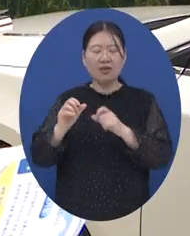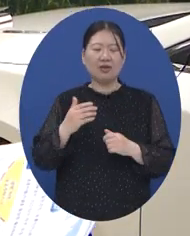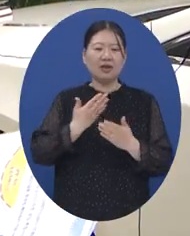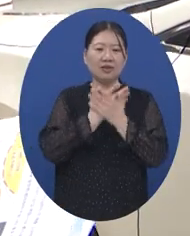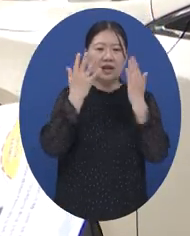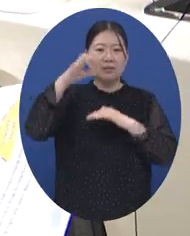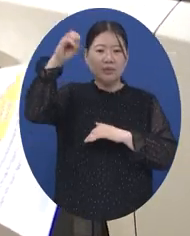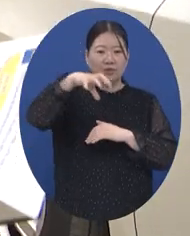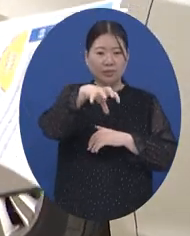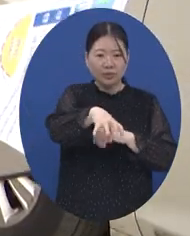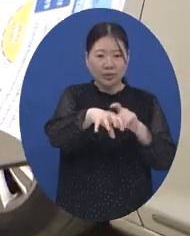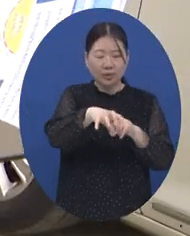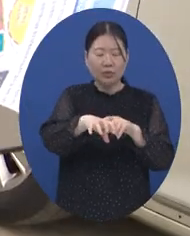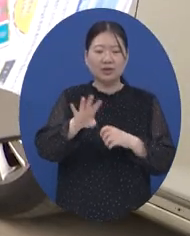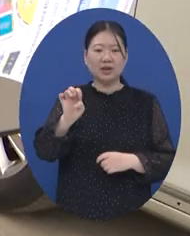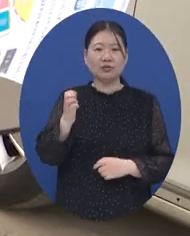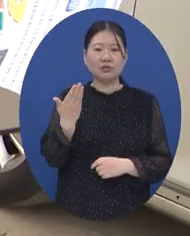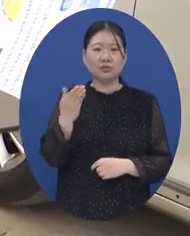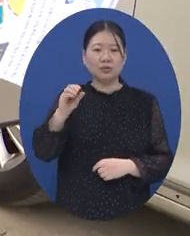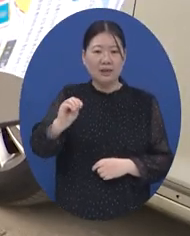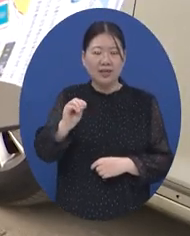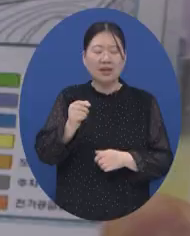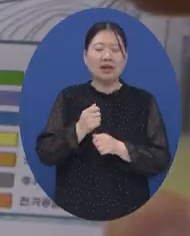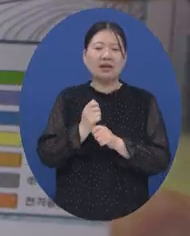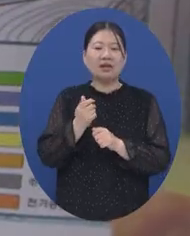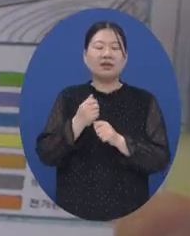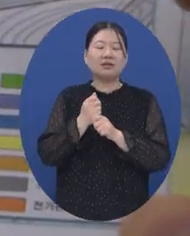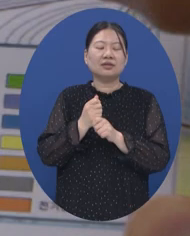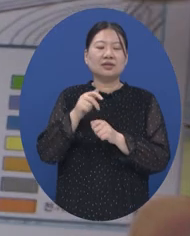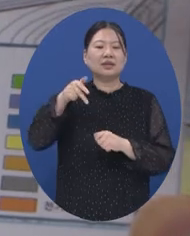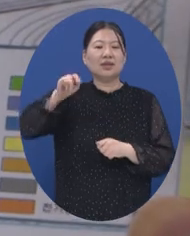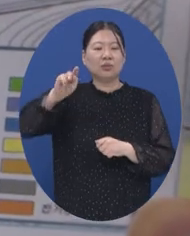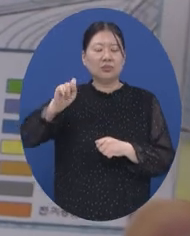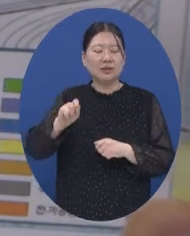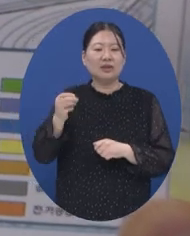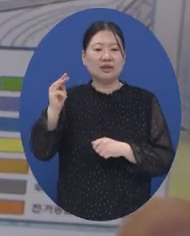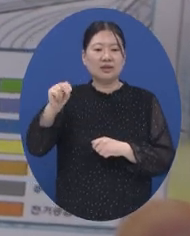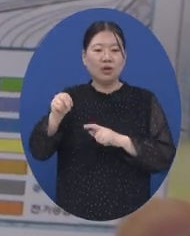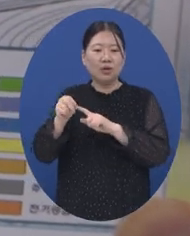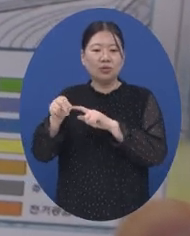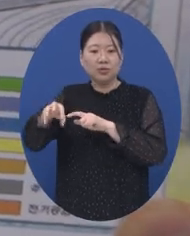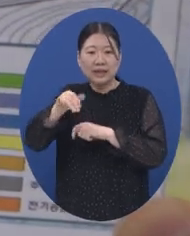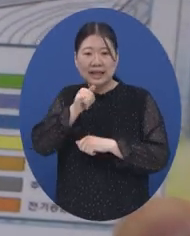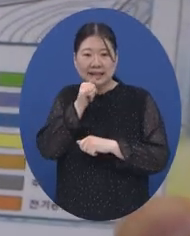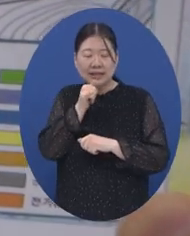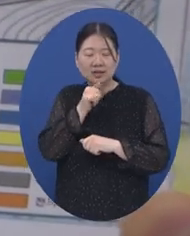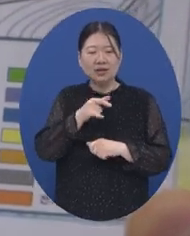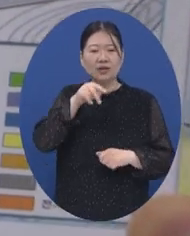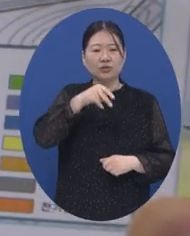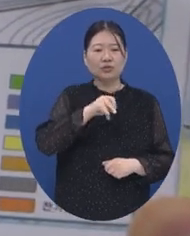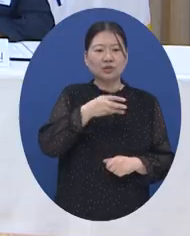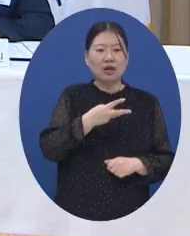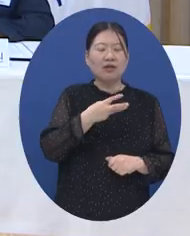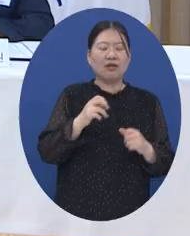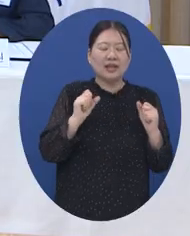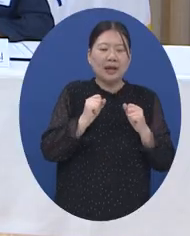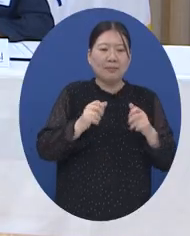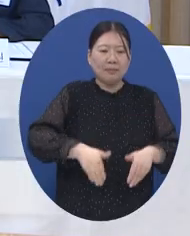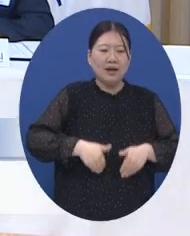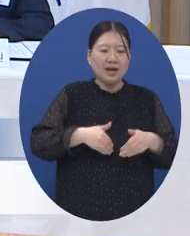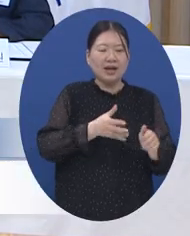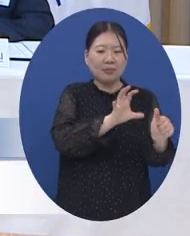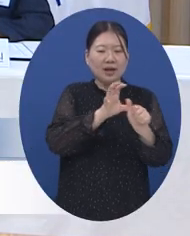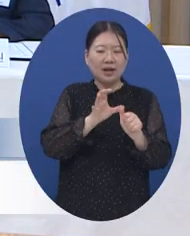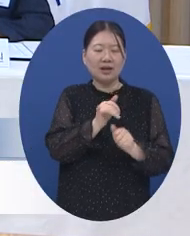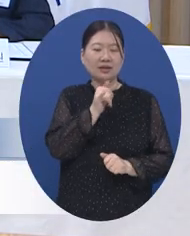논곡동 이런 49만 제곱미터 부지에 조성 중인 도시첨단 산업단지에 수열 냉난방 시스템을 도입합니다. 이를